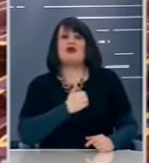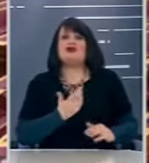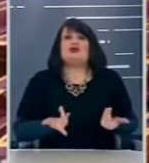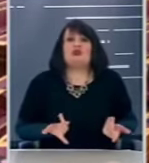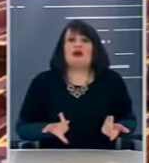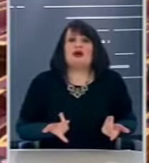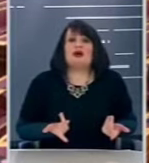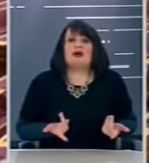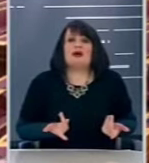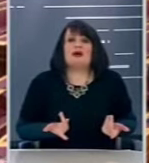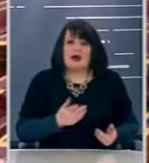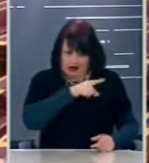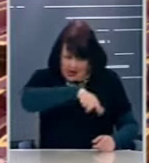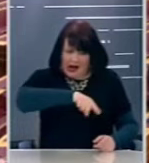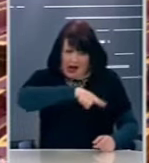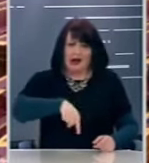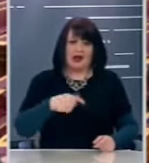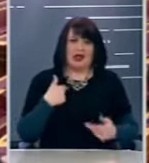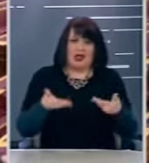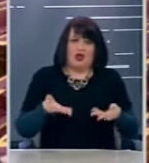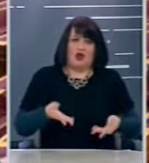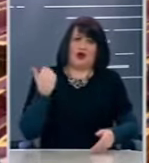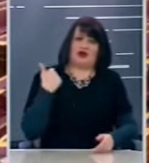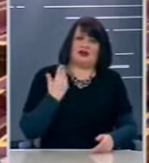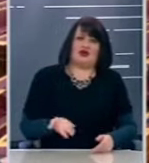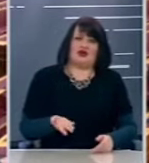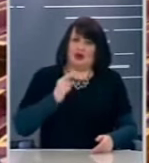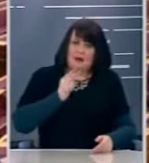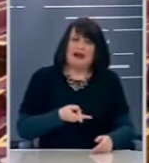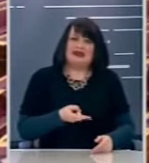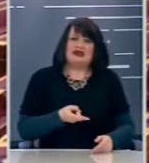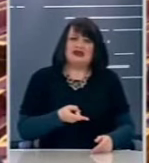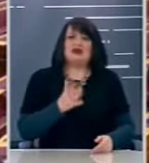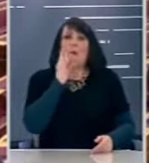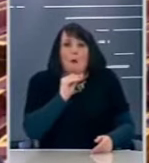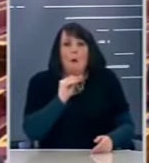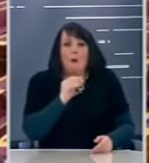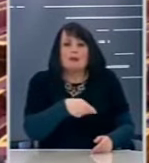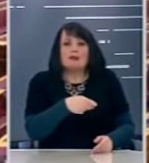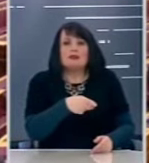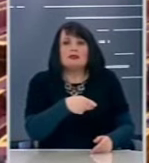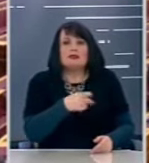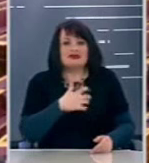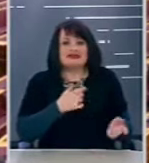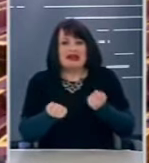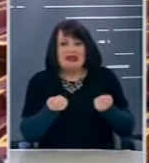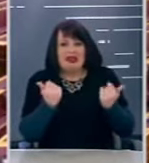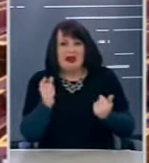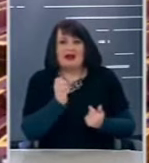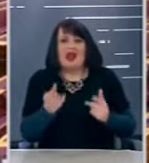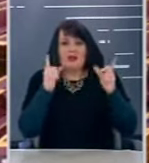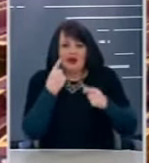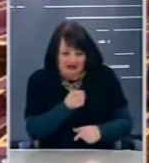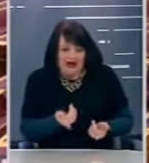Πού είναι? Ελάτε να με ρωτήσετε. Είμαι εδώ για να σας απαντήσω. Η αφωνία σας και το έλλειμμα στρατηγικής είναι